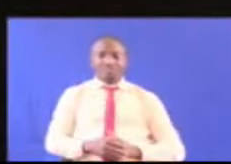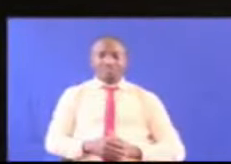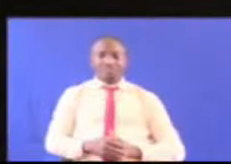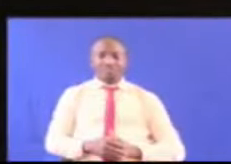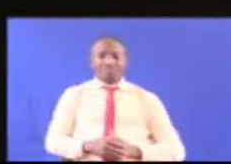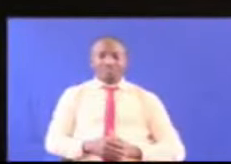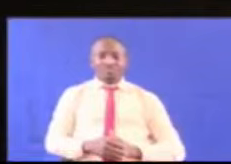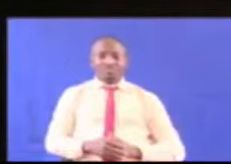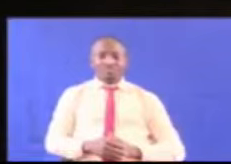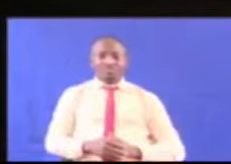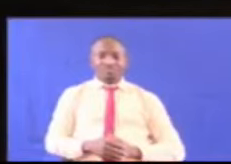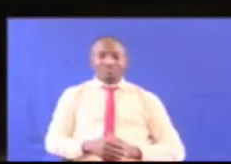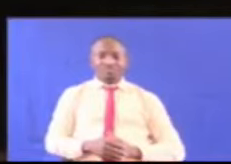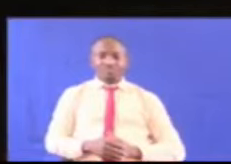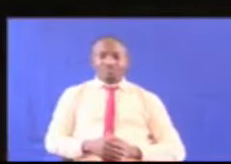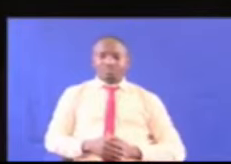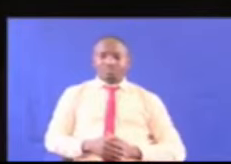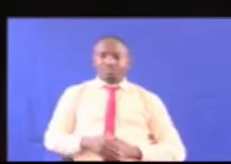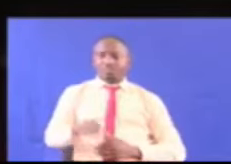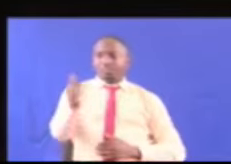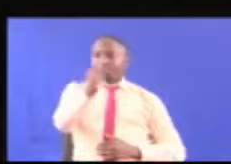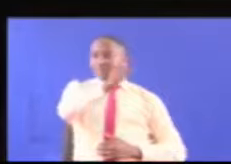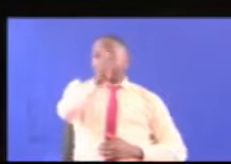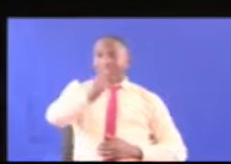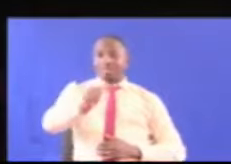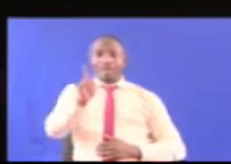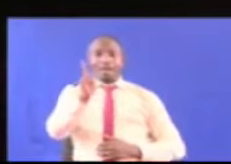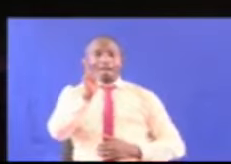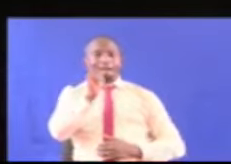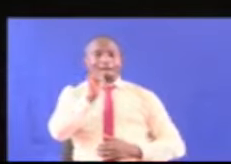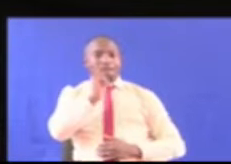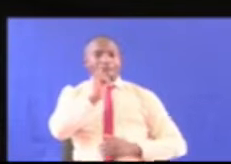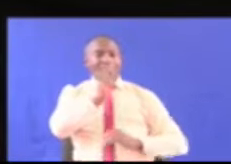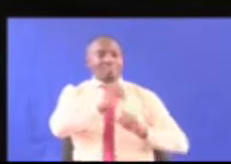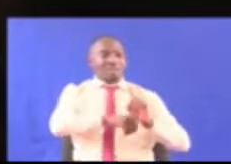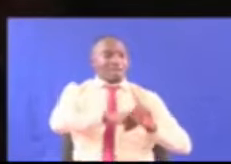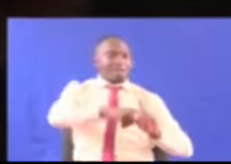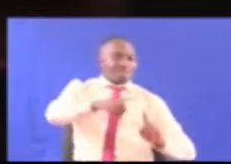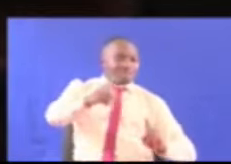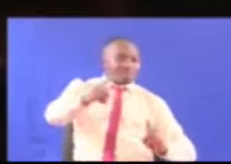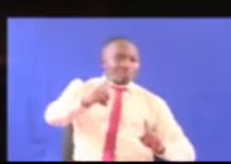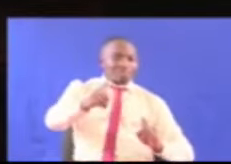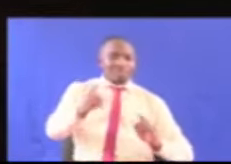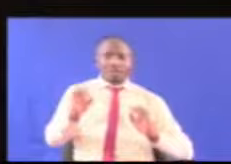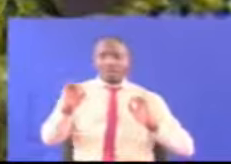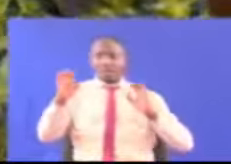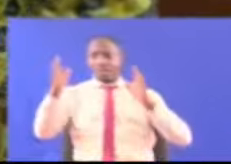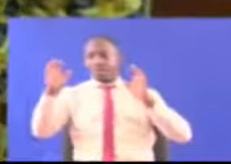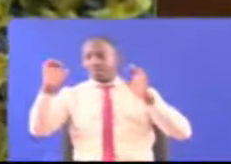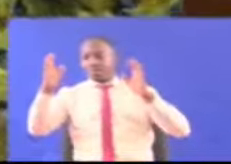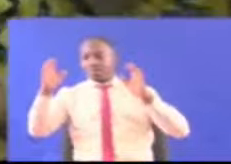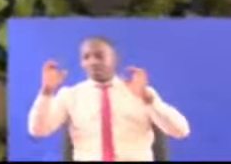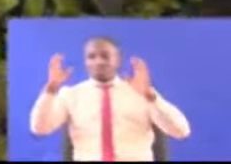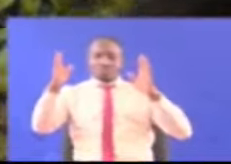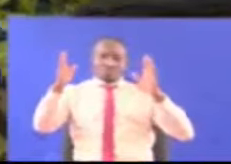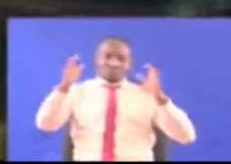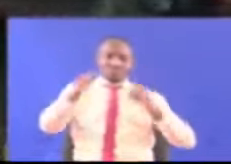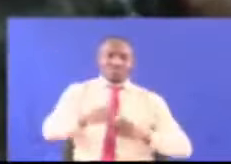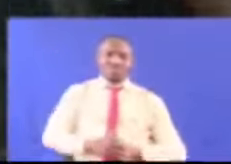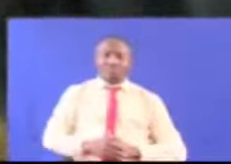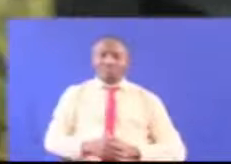Tanzania ya mama Samia. Tupige makofi mazito kabisa. Tanzania ya mama Samia ina